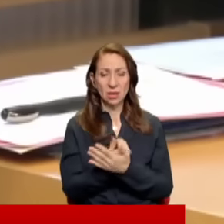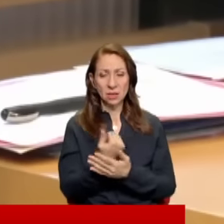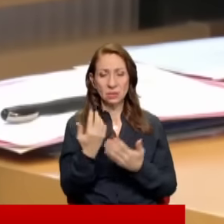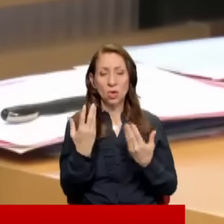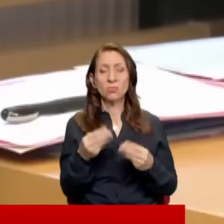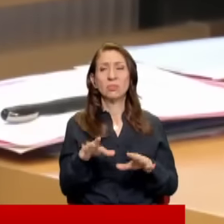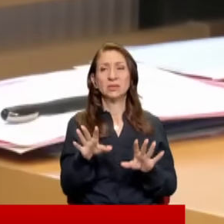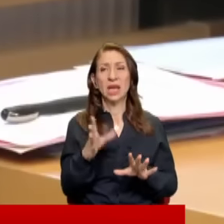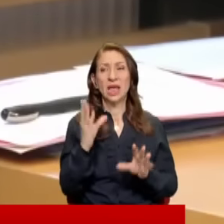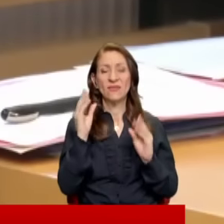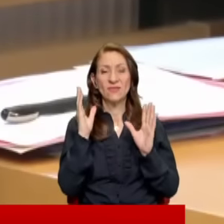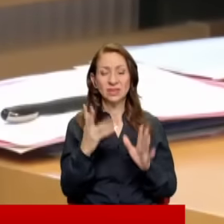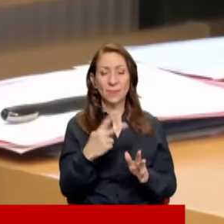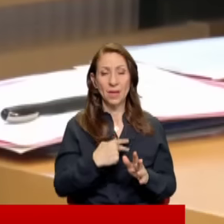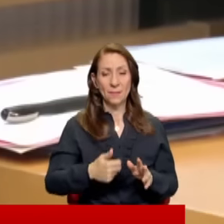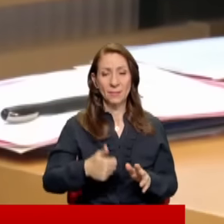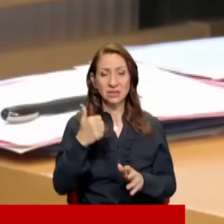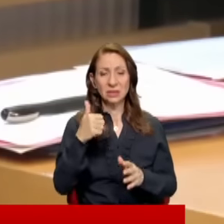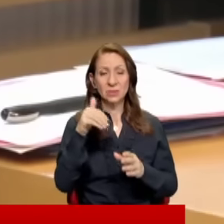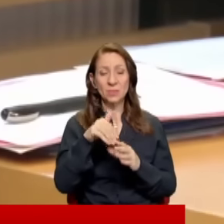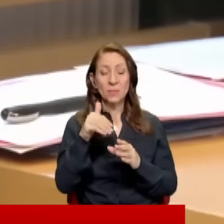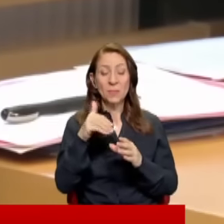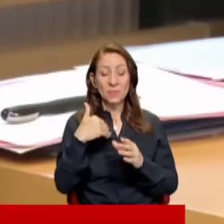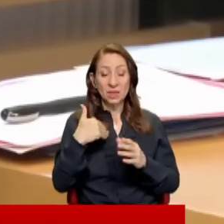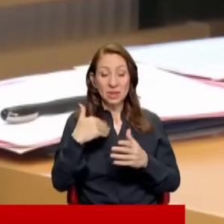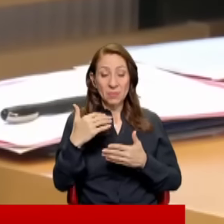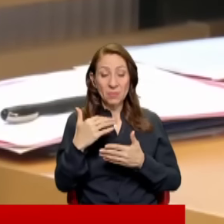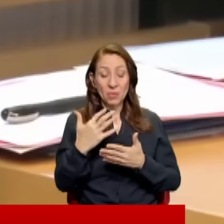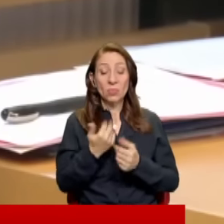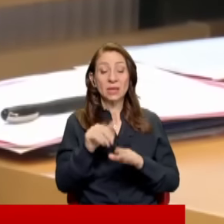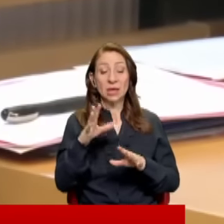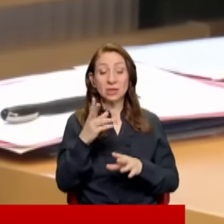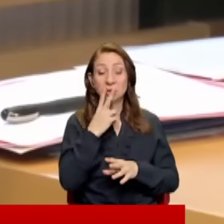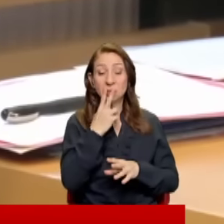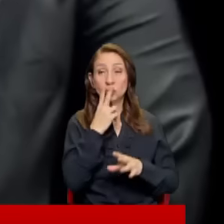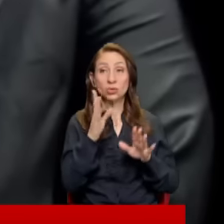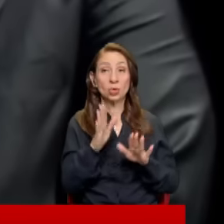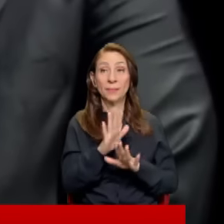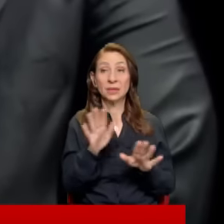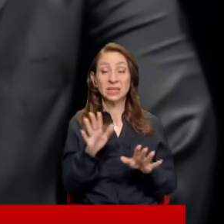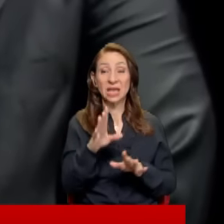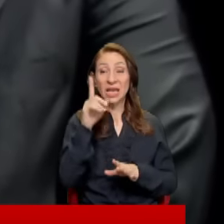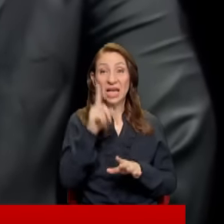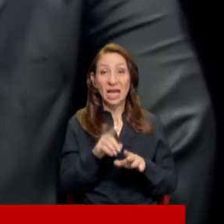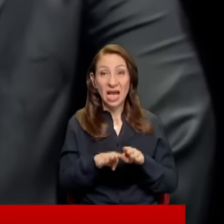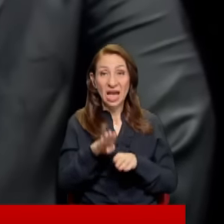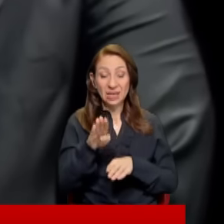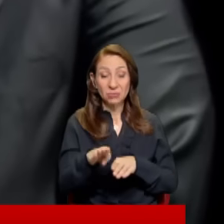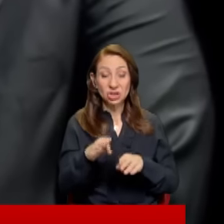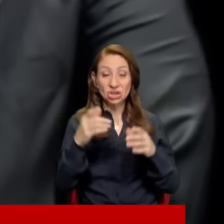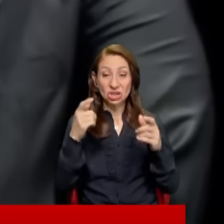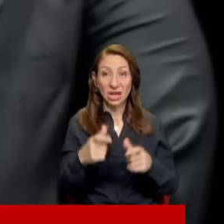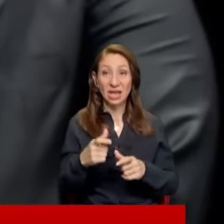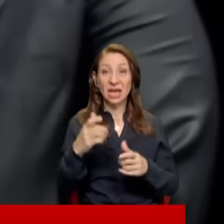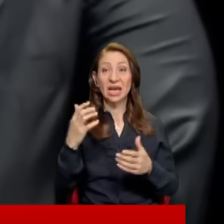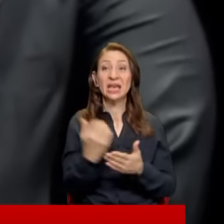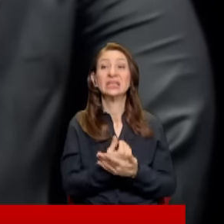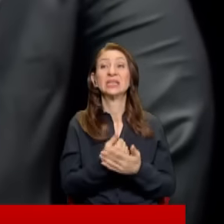olmadan en çok belediye başkanı olan parti olmadan Samsun'da duramayız ilk adımın şehri